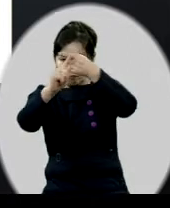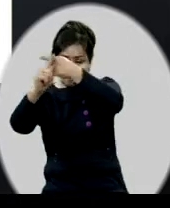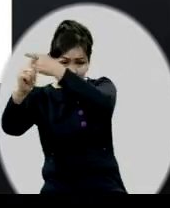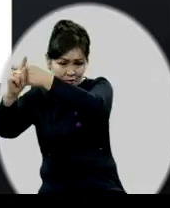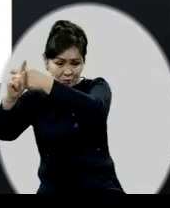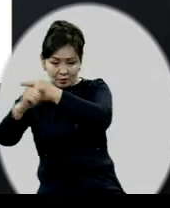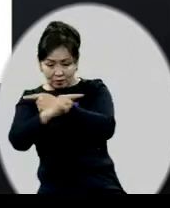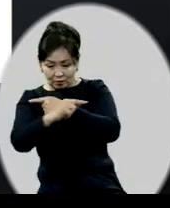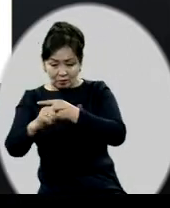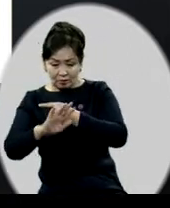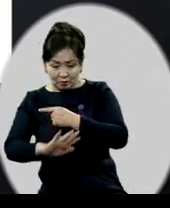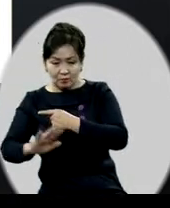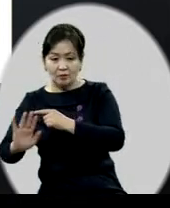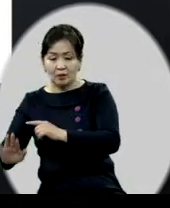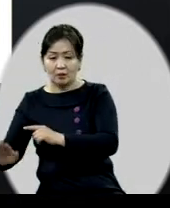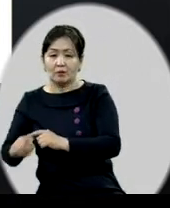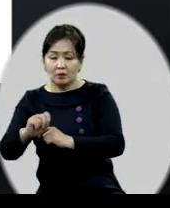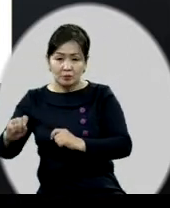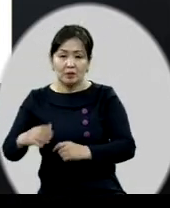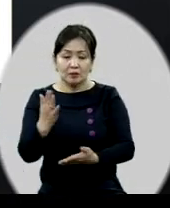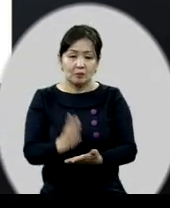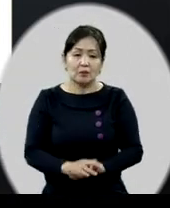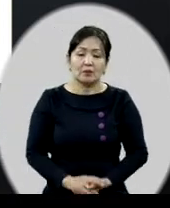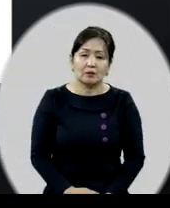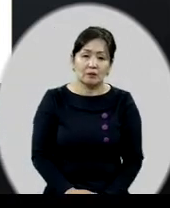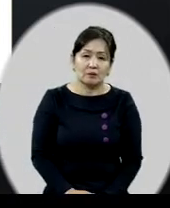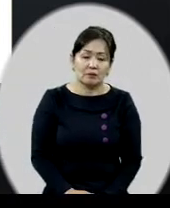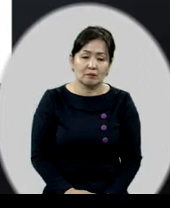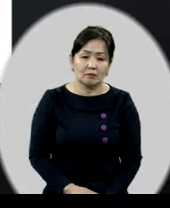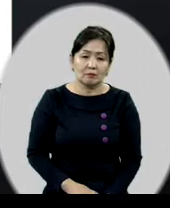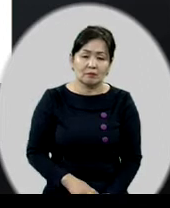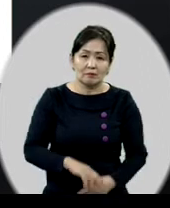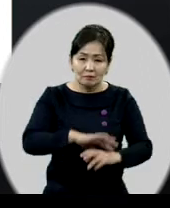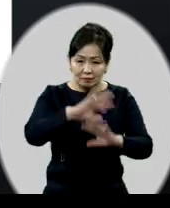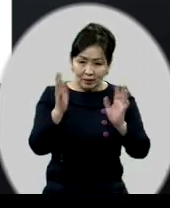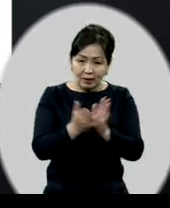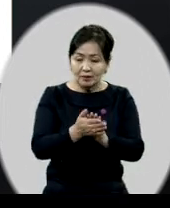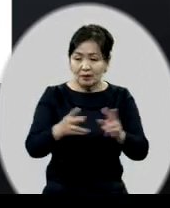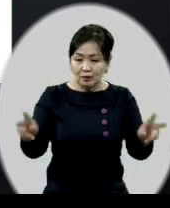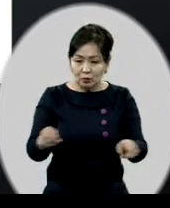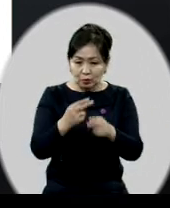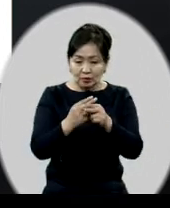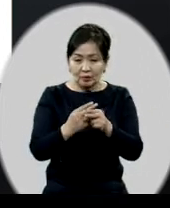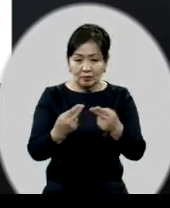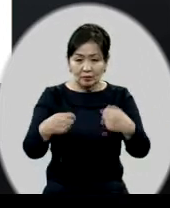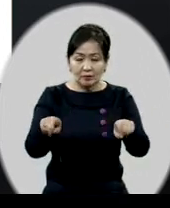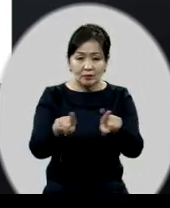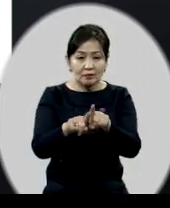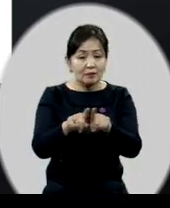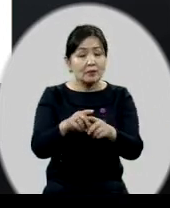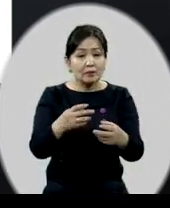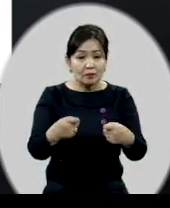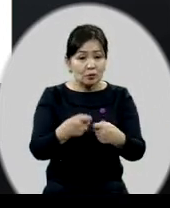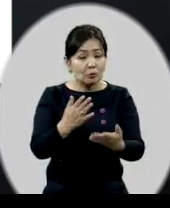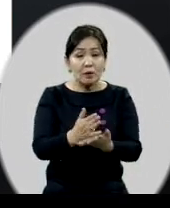хөртөөрүүдийг хасаж хуваарийг нь хэвээр бичсэн байна. Та нарын дүгнэлт энэ хоёр хүүхдэдээ нийлж байна